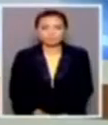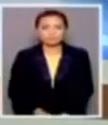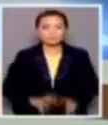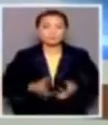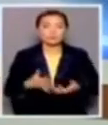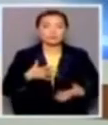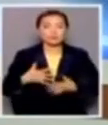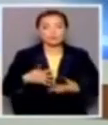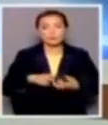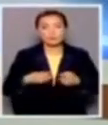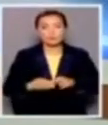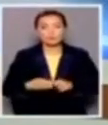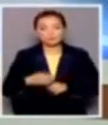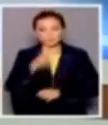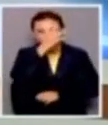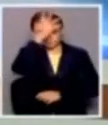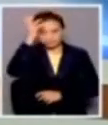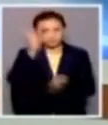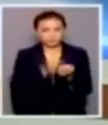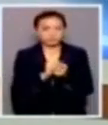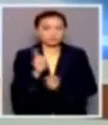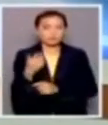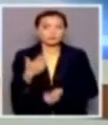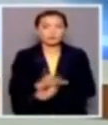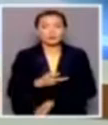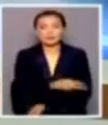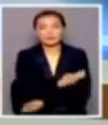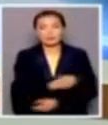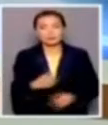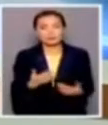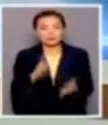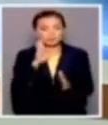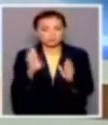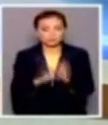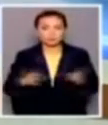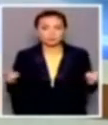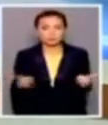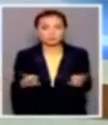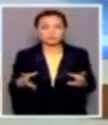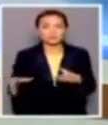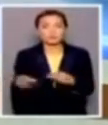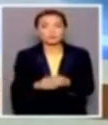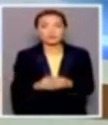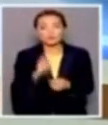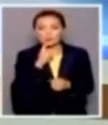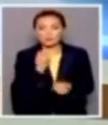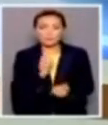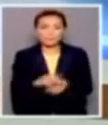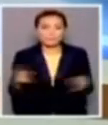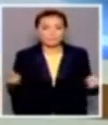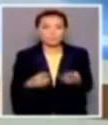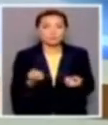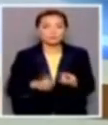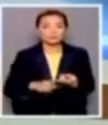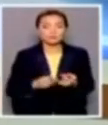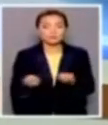Әлемді әбігерге салған коронавируспен күресудің бірақ жолы бар. Дәргерлердің кеңесіне құлақ асу. Жұдырықтай жұмылып, қидықтан құтылу. Осыған